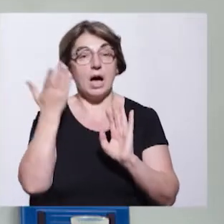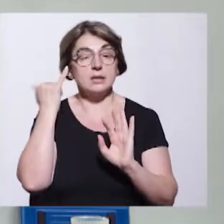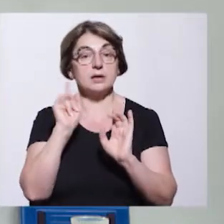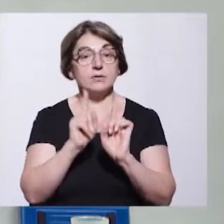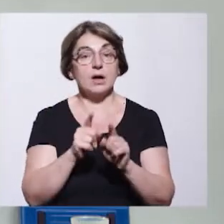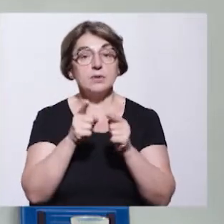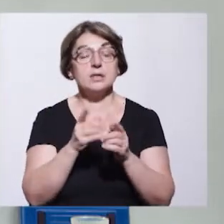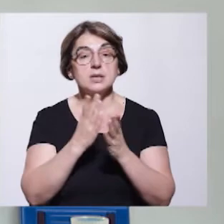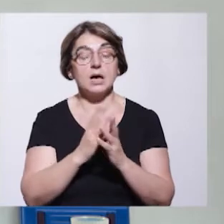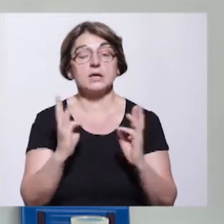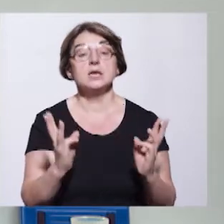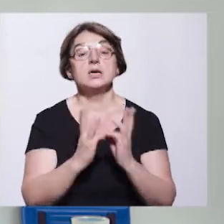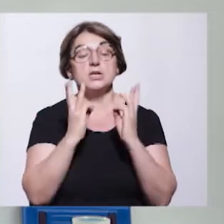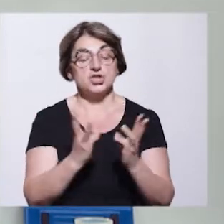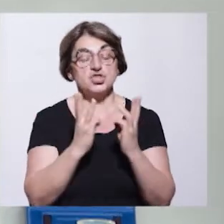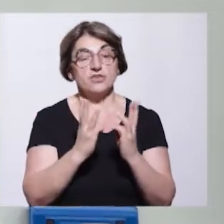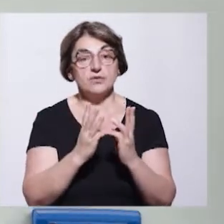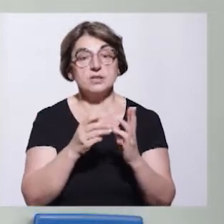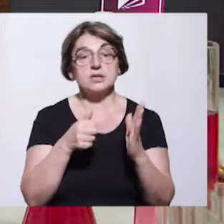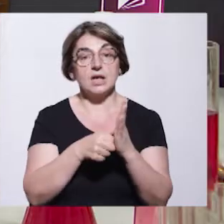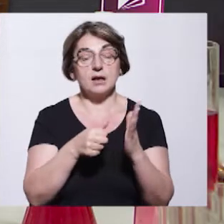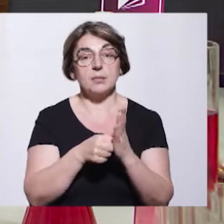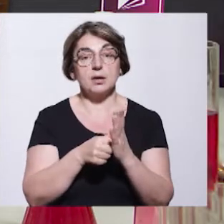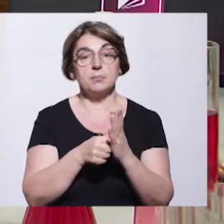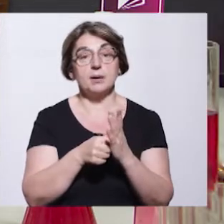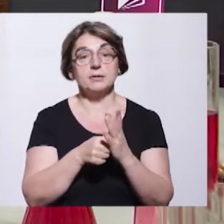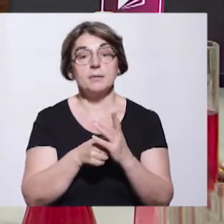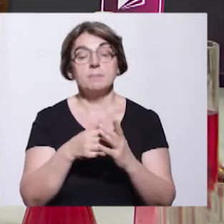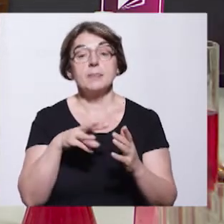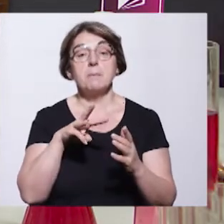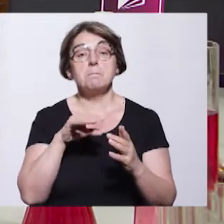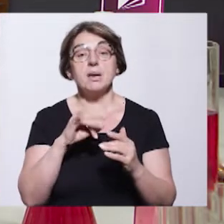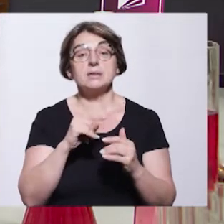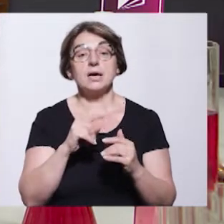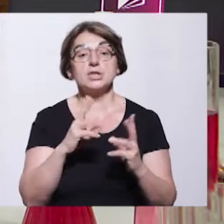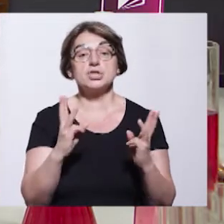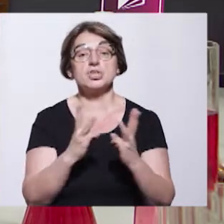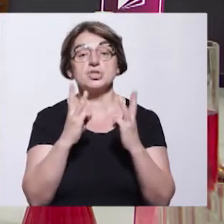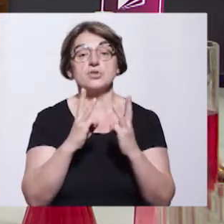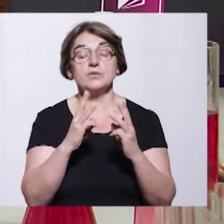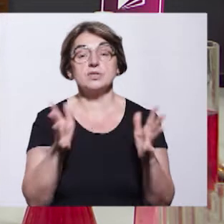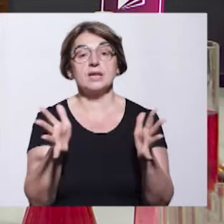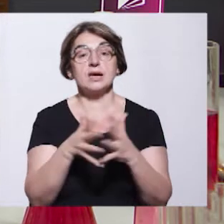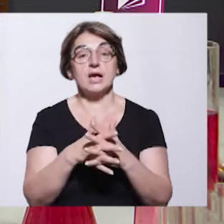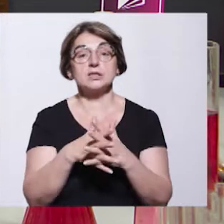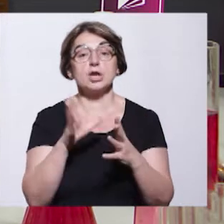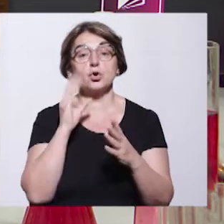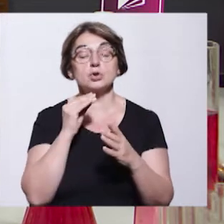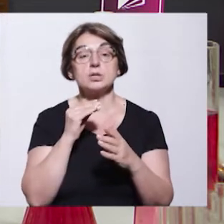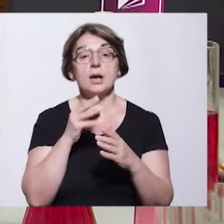ეს არის წვის რეაქცია. კერძოდ, მოდით დავწეროთ მეთანის წვის რეაქცია, ანუ